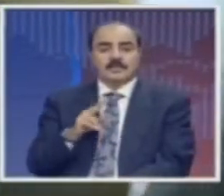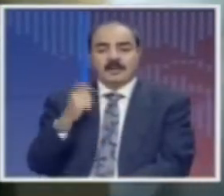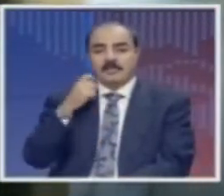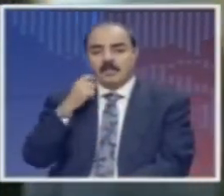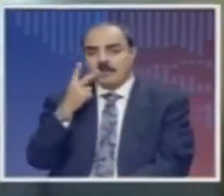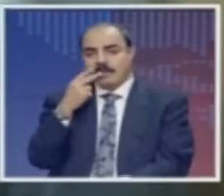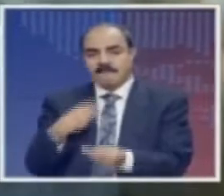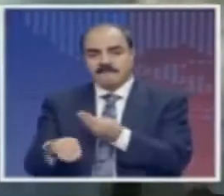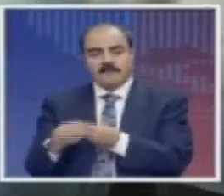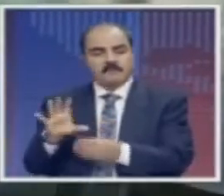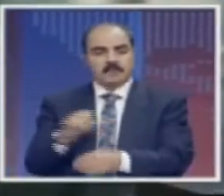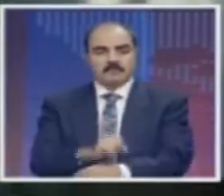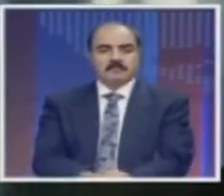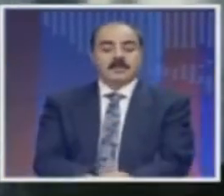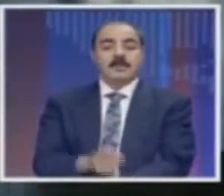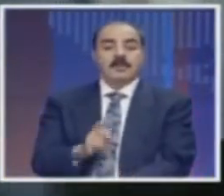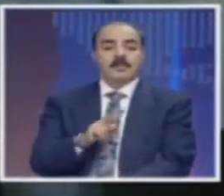9,307 حكم جناية